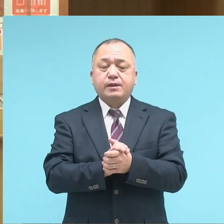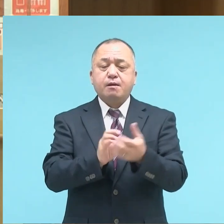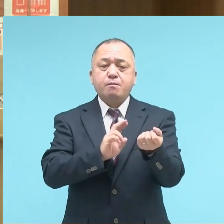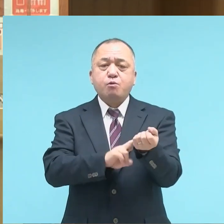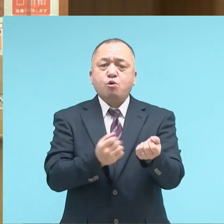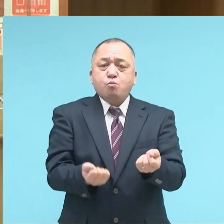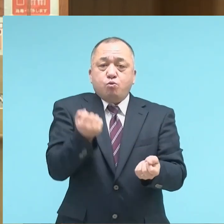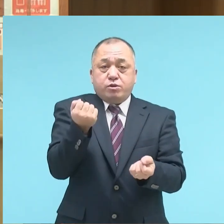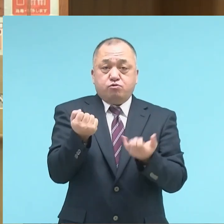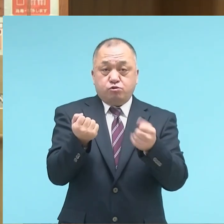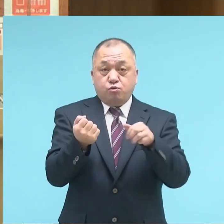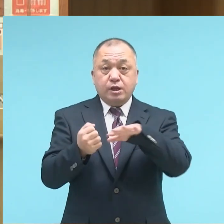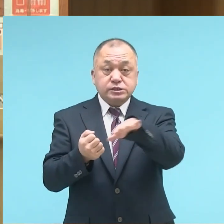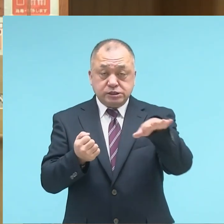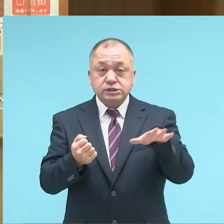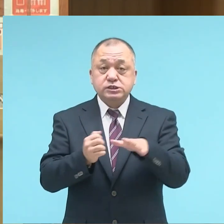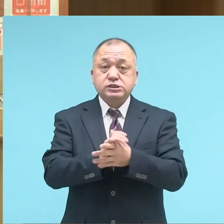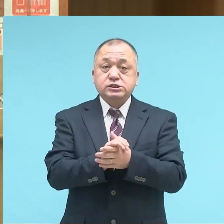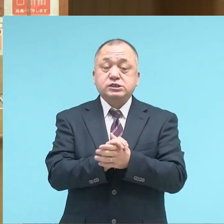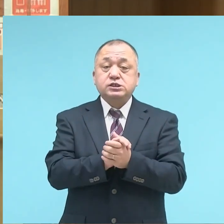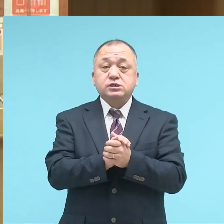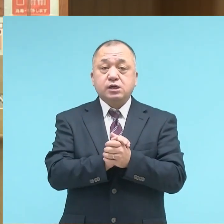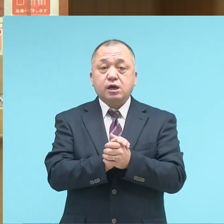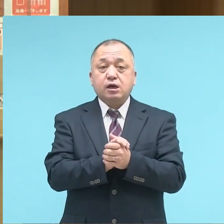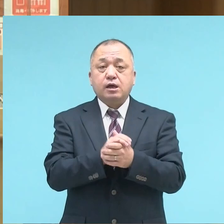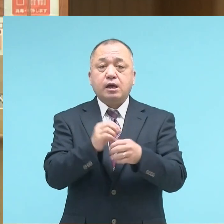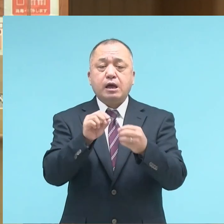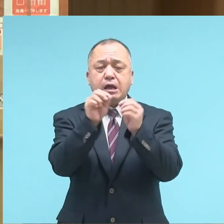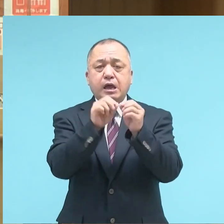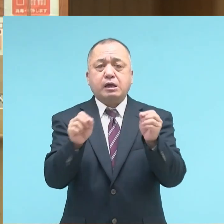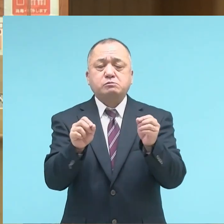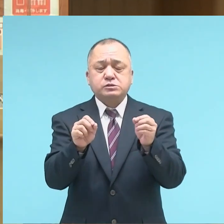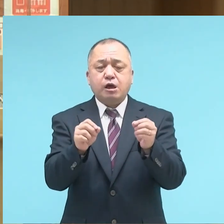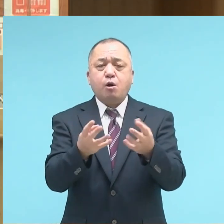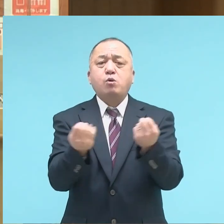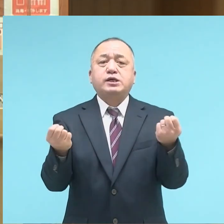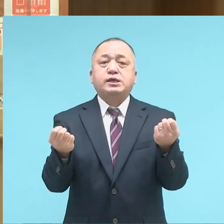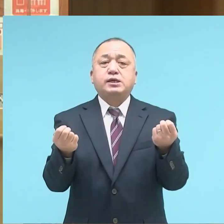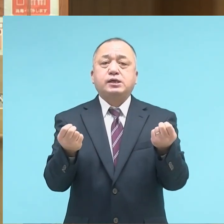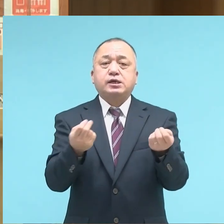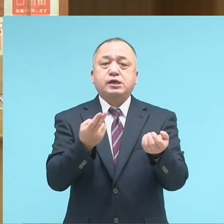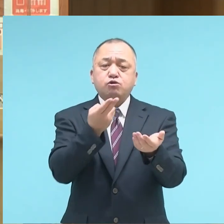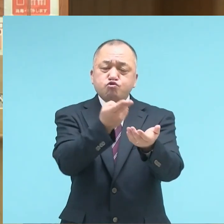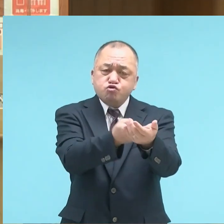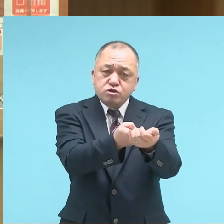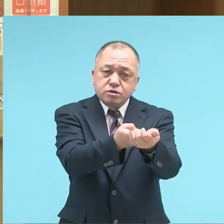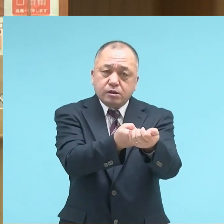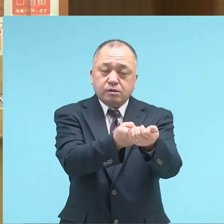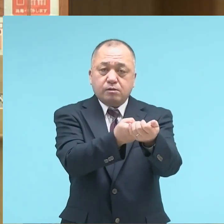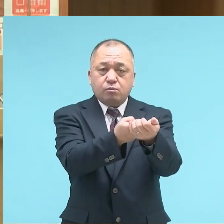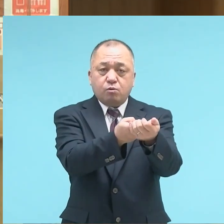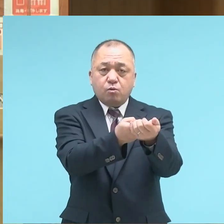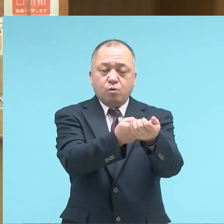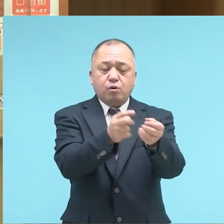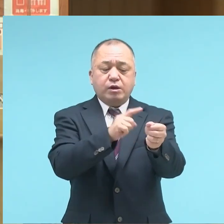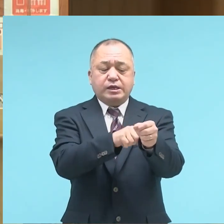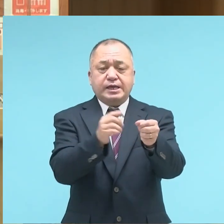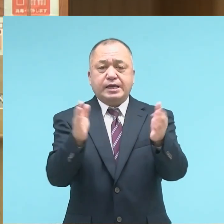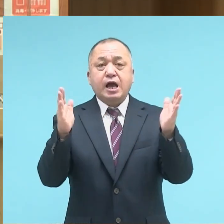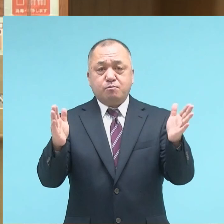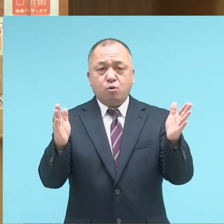歴のある方々が、結果としてそういう多いわけでありまして、入院等の期間も、そういった意味では長くなって